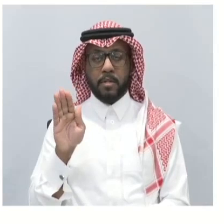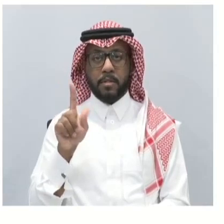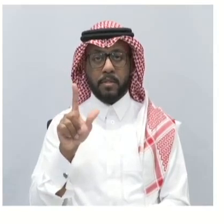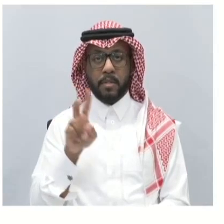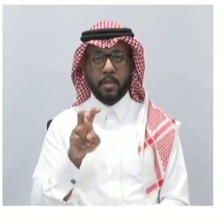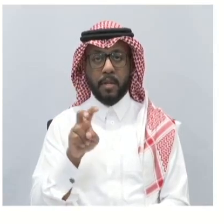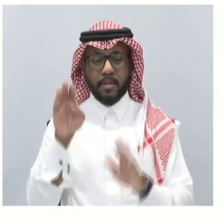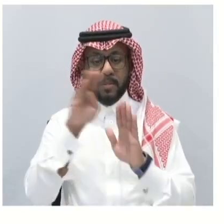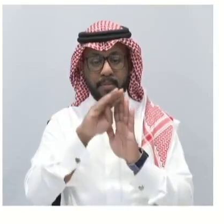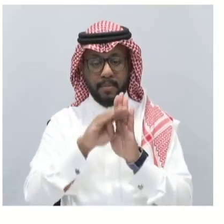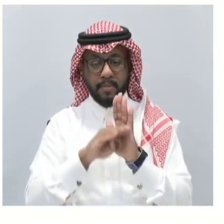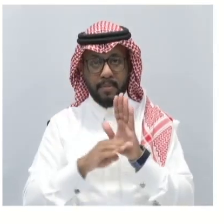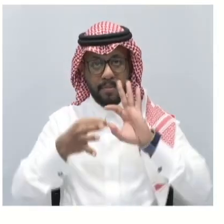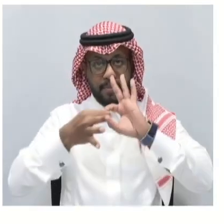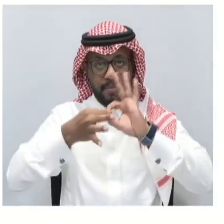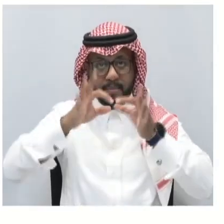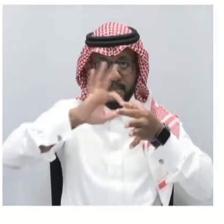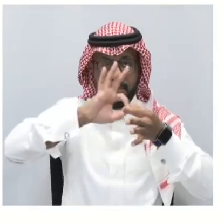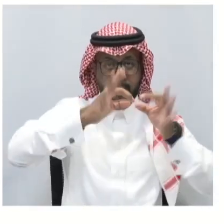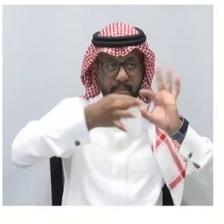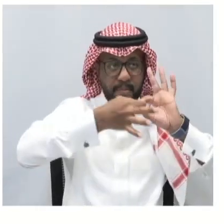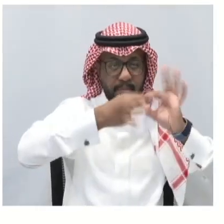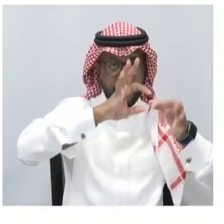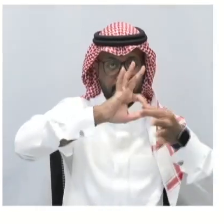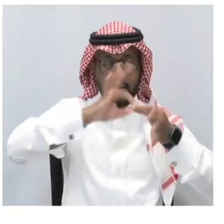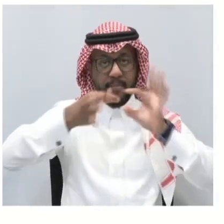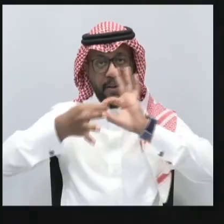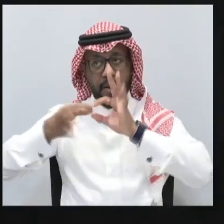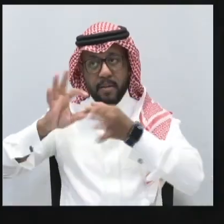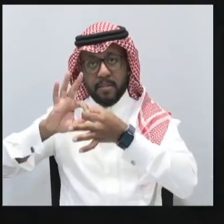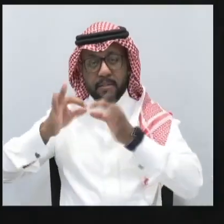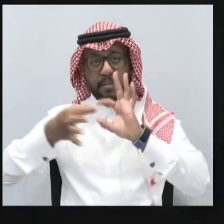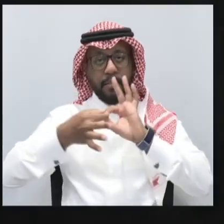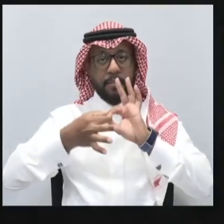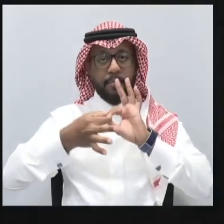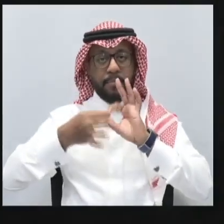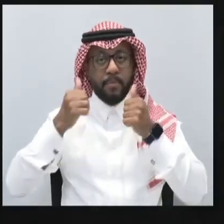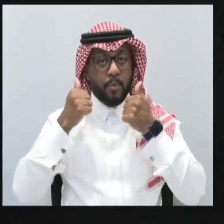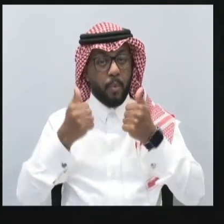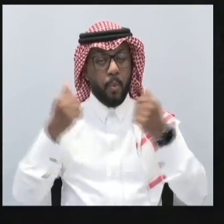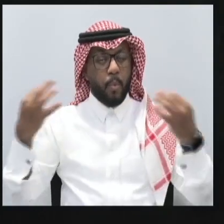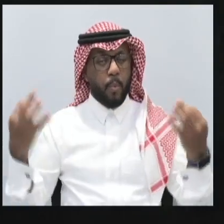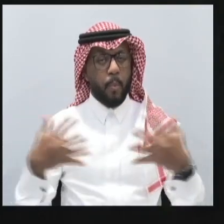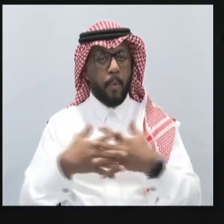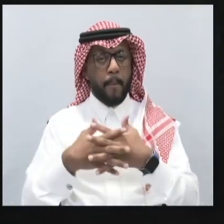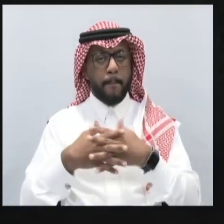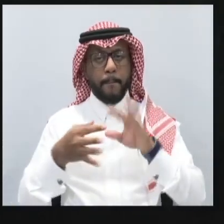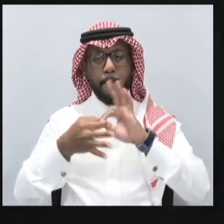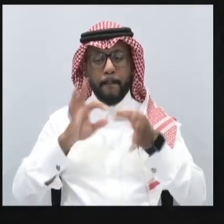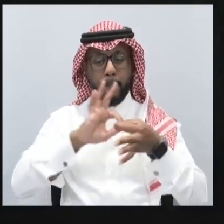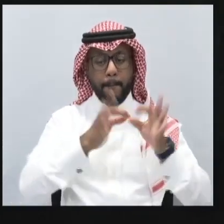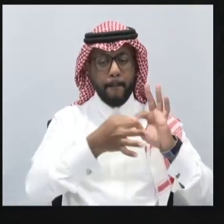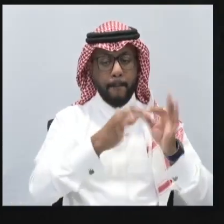حطيناها بشكل السلسله هذه لانهم مترابطين بعضهم ببعض كل واحد منهم يعتمد على